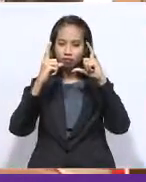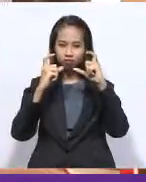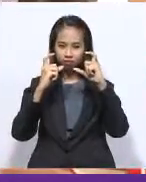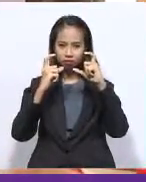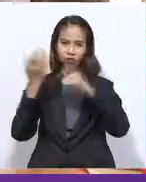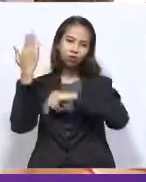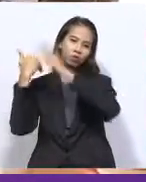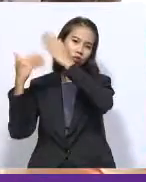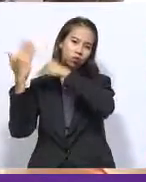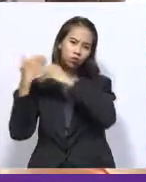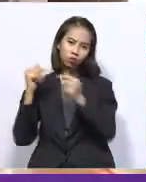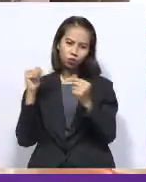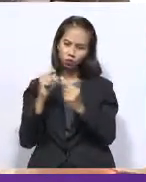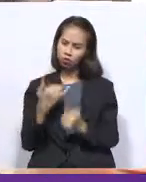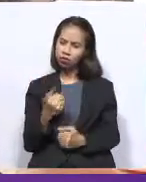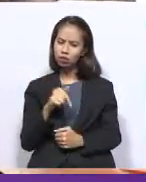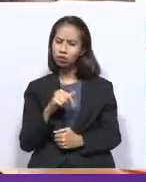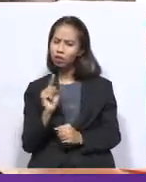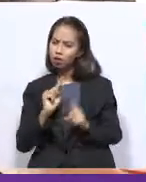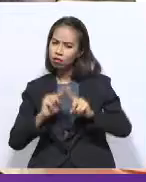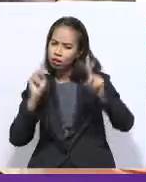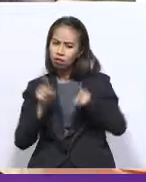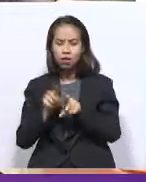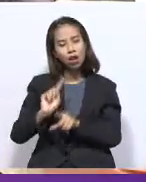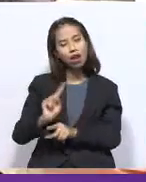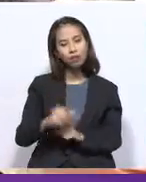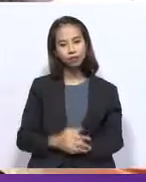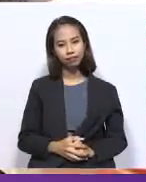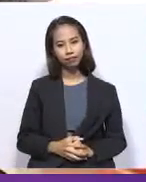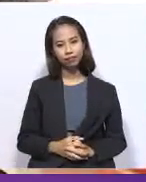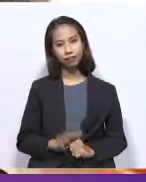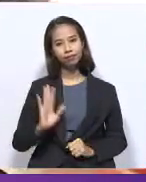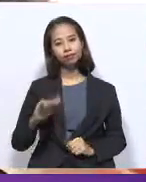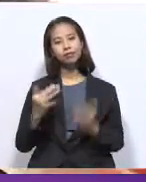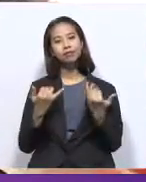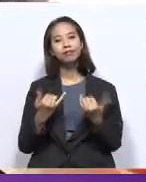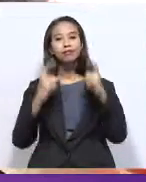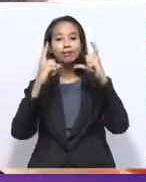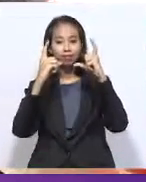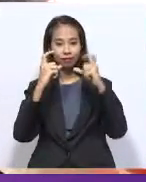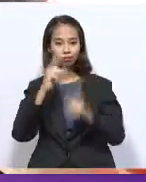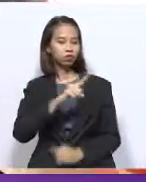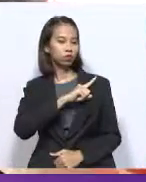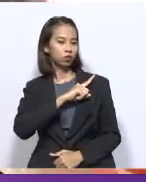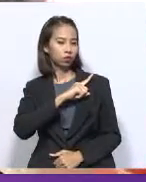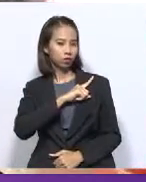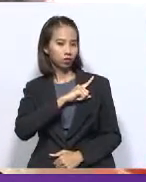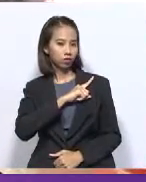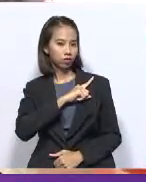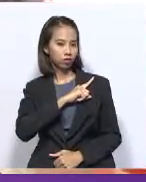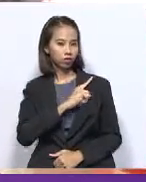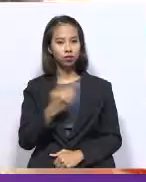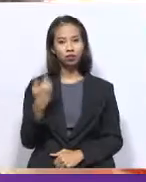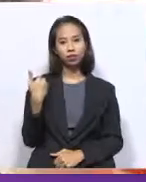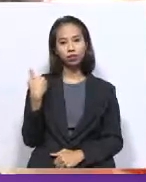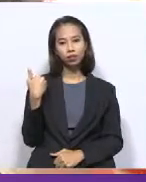บราณภายในบูธของไปรษณีย์นี่มีความแตกต่างจากบูธอื่นๆยังไงครับ อันนี้นะคะจะเป็นการถ่ายภาพส่วนตัวนะคะซึ่งจะมี